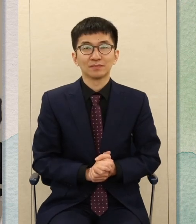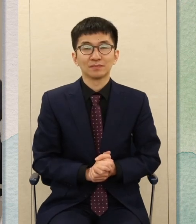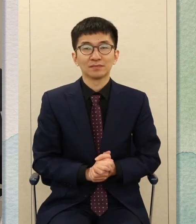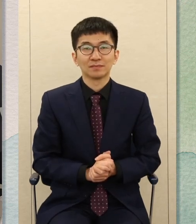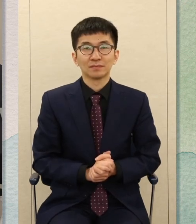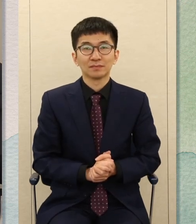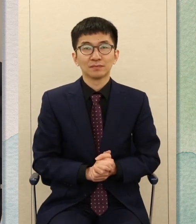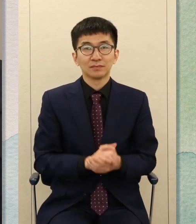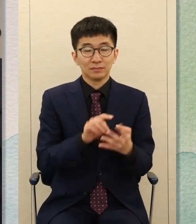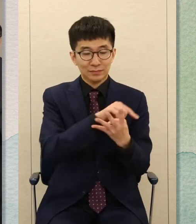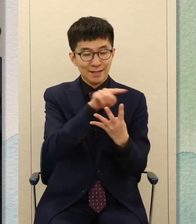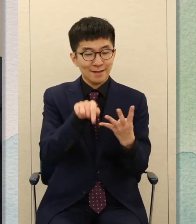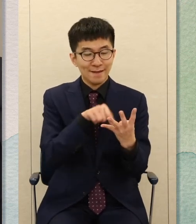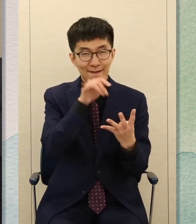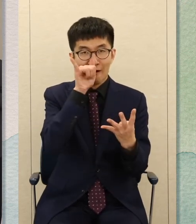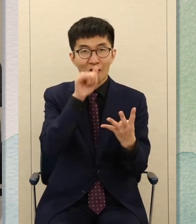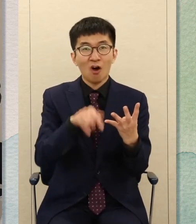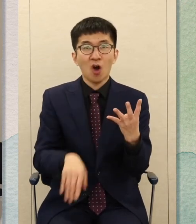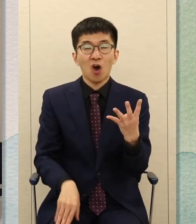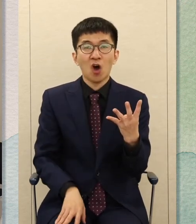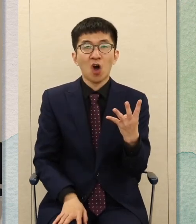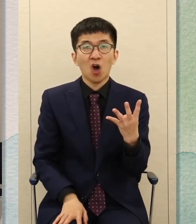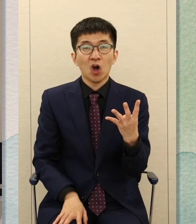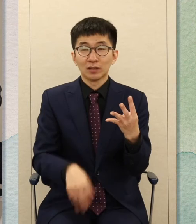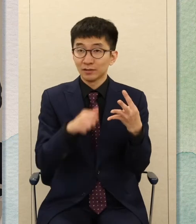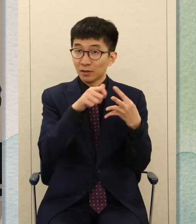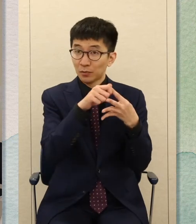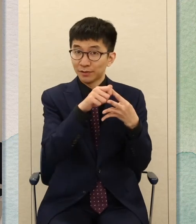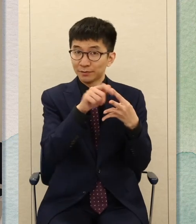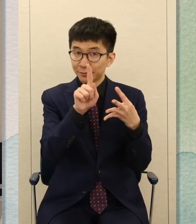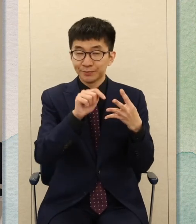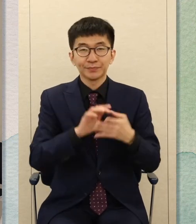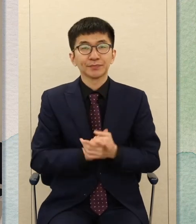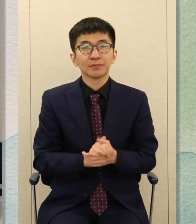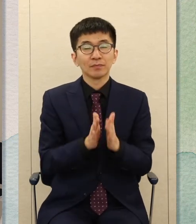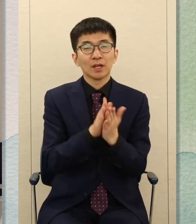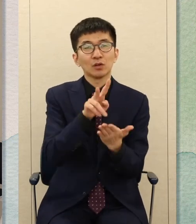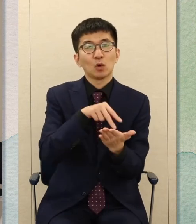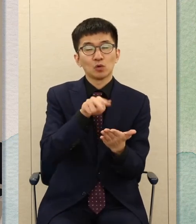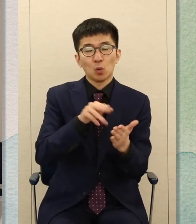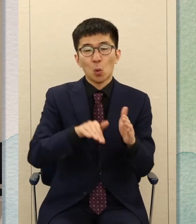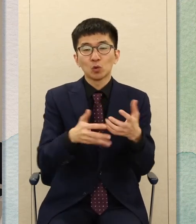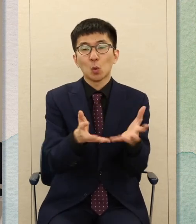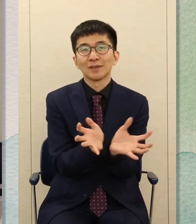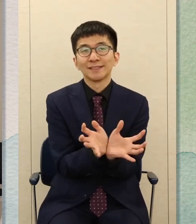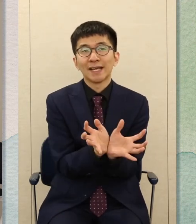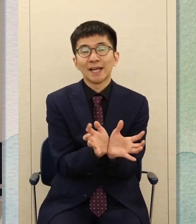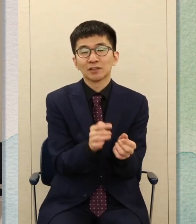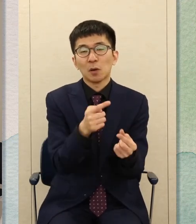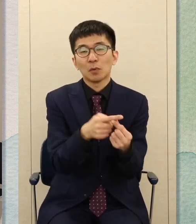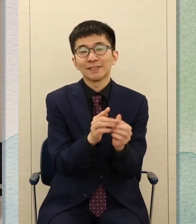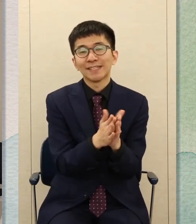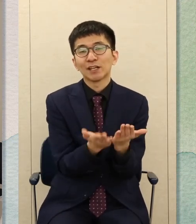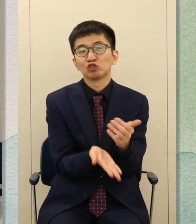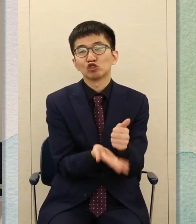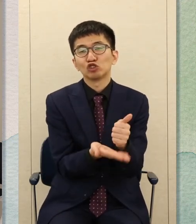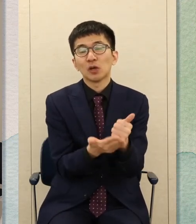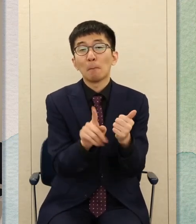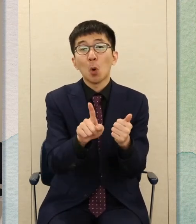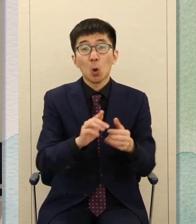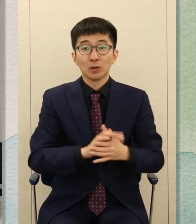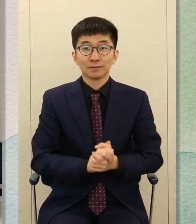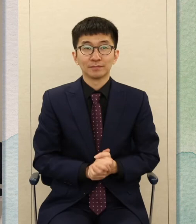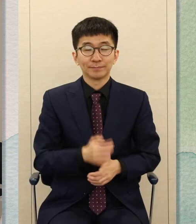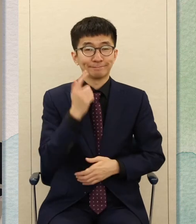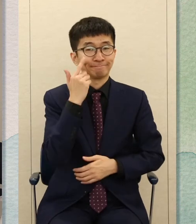예, 네 가지 질문이 와 있는데요. 예, 첫 번째, 예, 독서 공동체의 첫 번째 책을 추천해 주신다면 무슨 책이